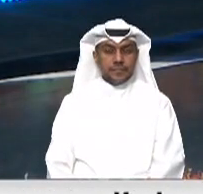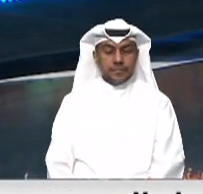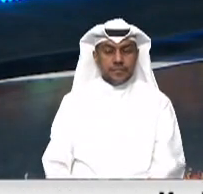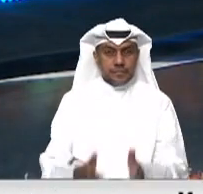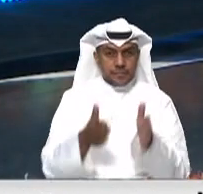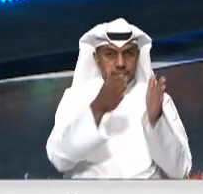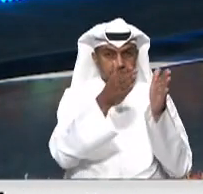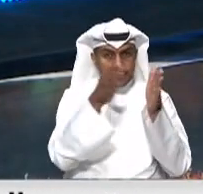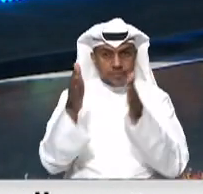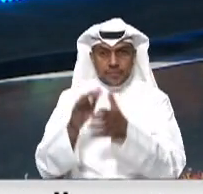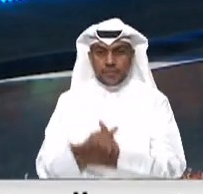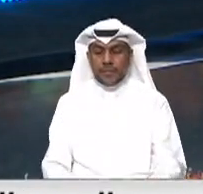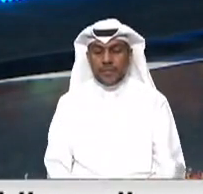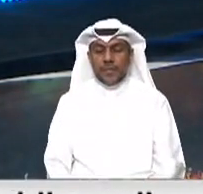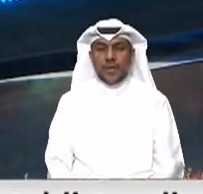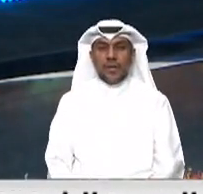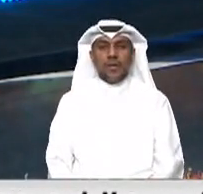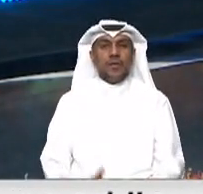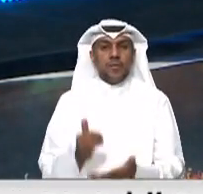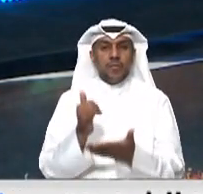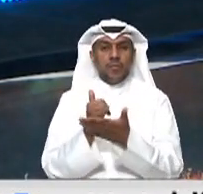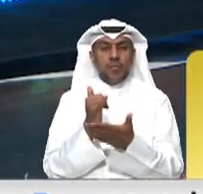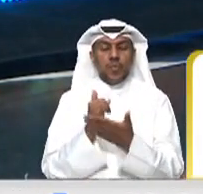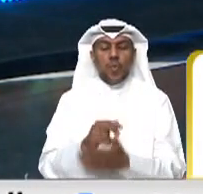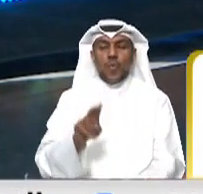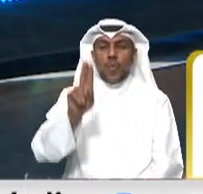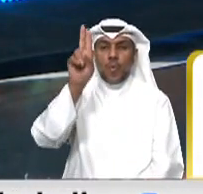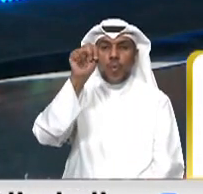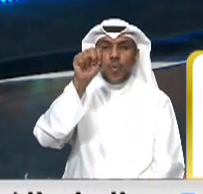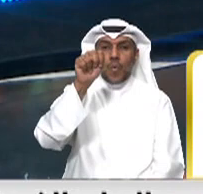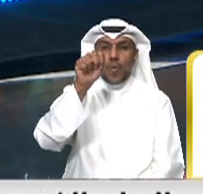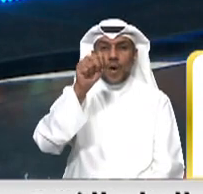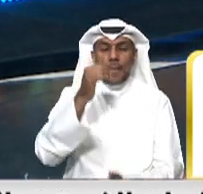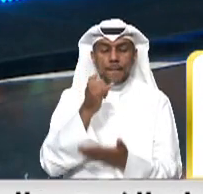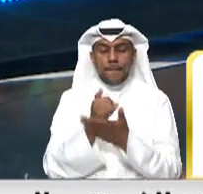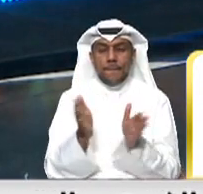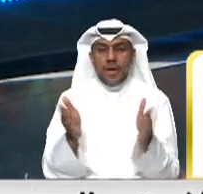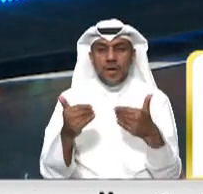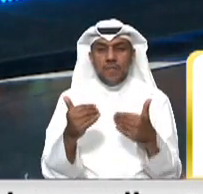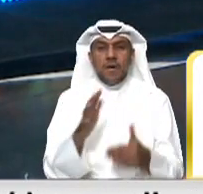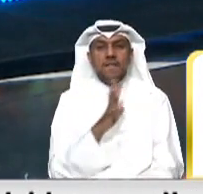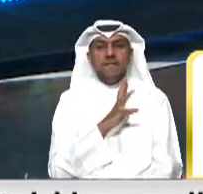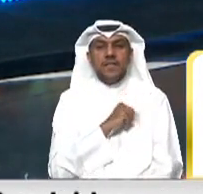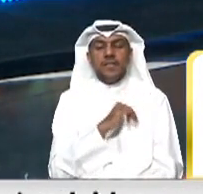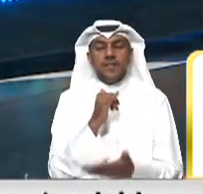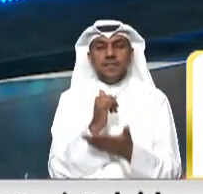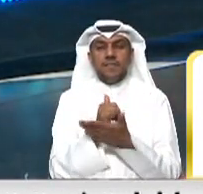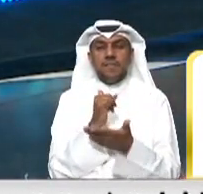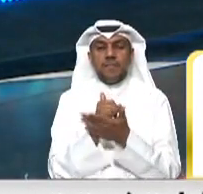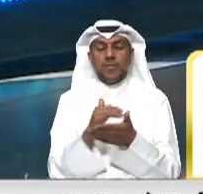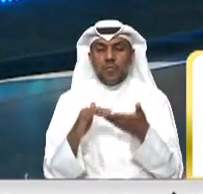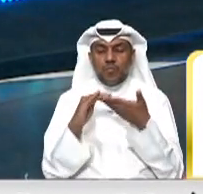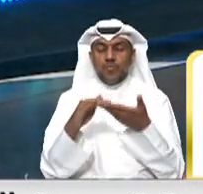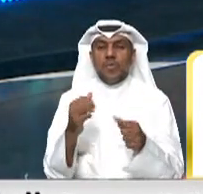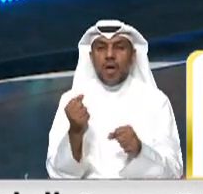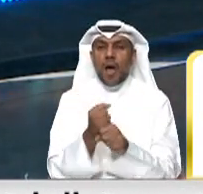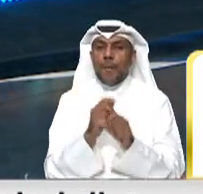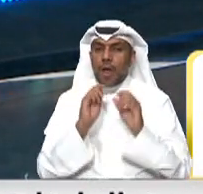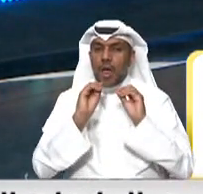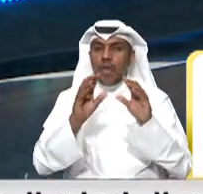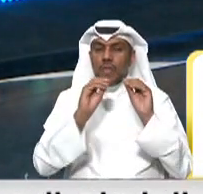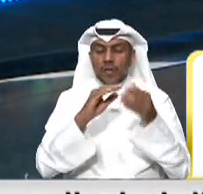أشاد المفوض العام لوكالة الأمم المتحدة لغوث وتشغيل اللاجئين الفلسطينيين أونروا فيليب